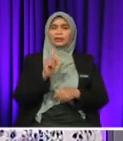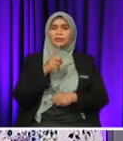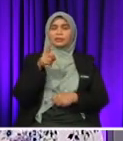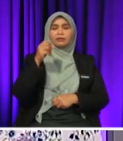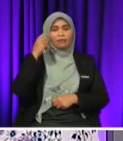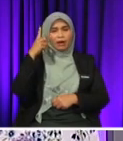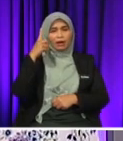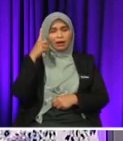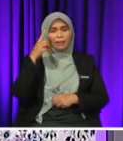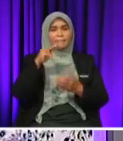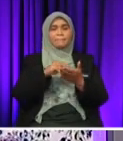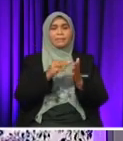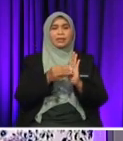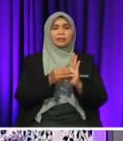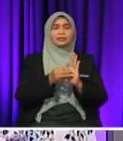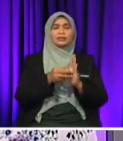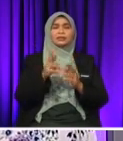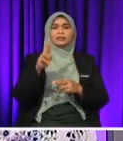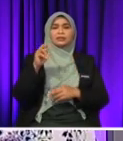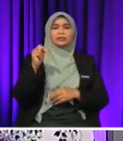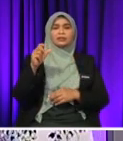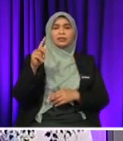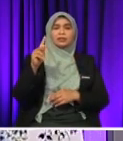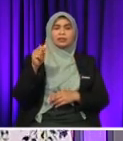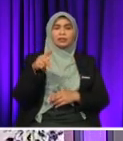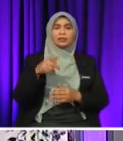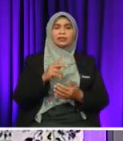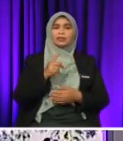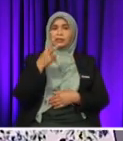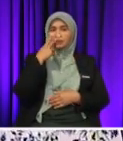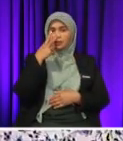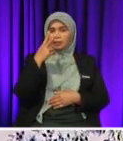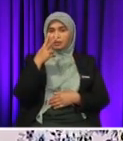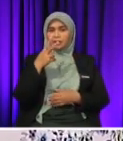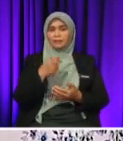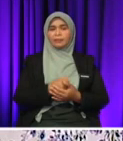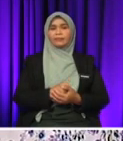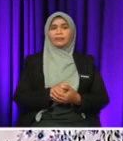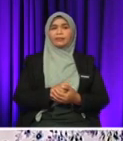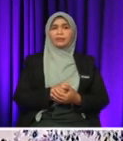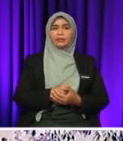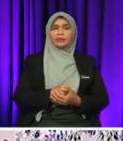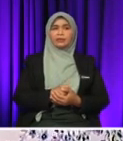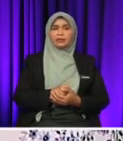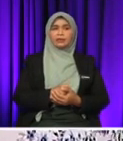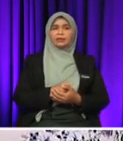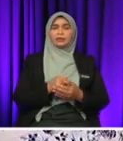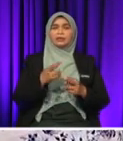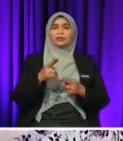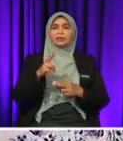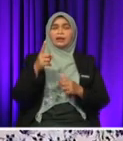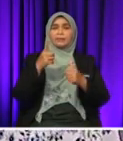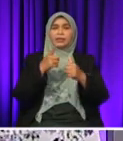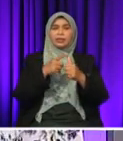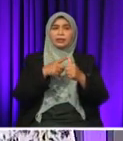Paham maksud rangkap setiap baris jadi kita lihat maksud rangkap yang pertama rangkap pertama dia